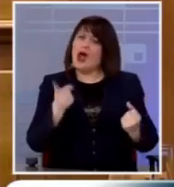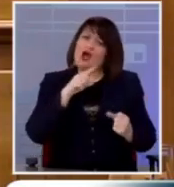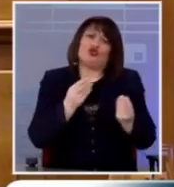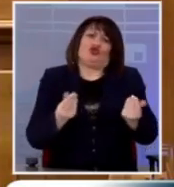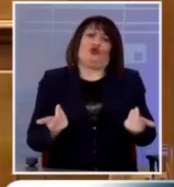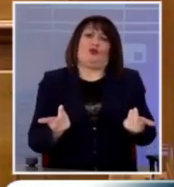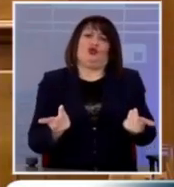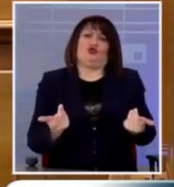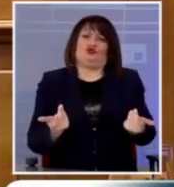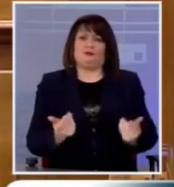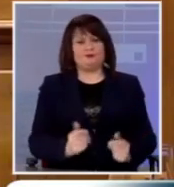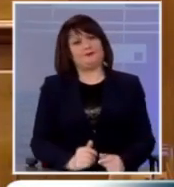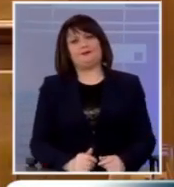κατευθύνσεις.